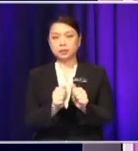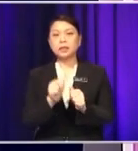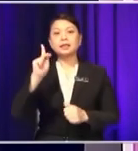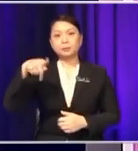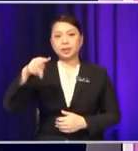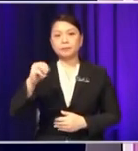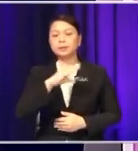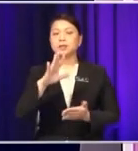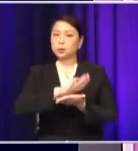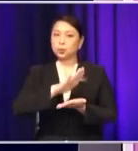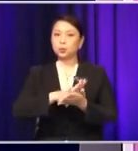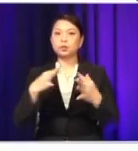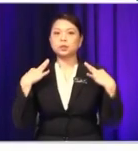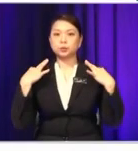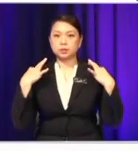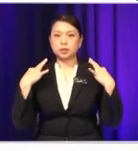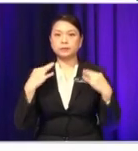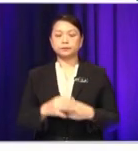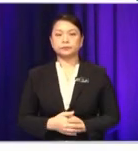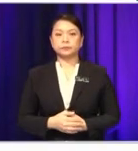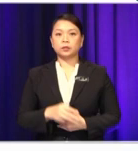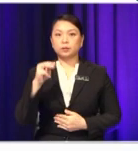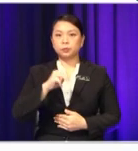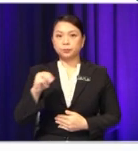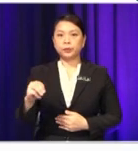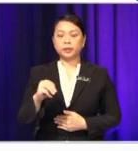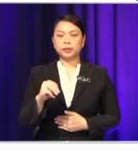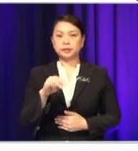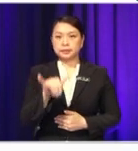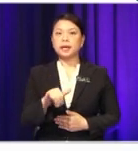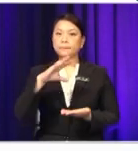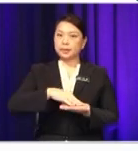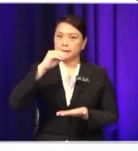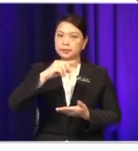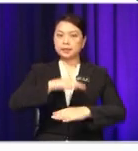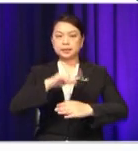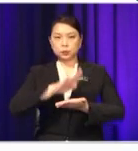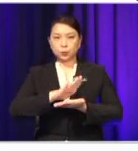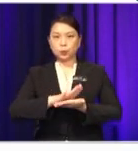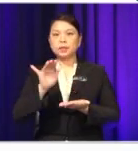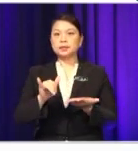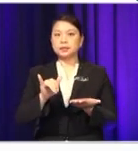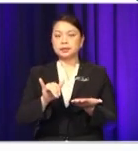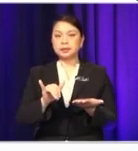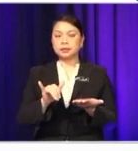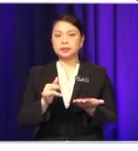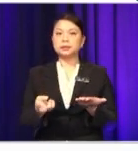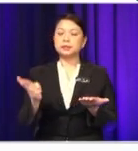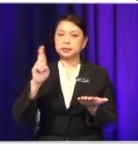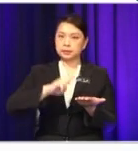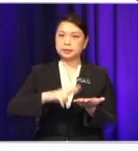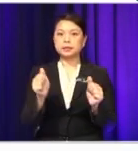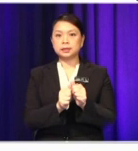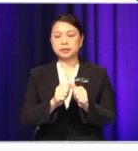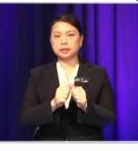ya. Anak-anak murid yang belajar, saya ulangi balik, anak-anak murid yang belajar di sekolah yang berdaftar dengan KPM bermaksud ialah